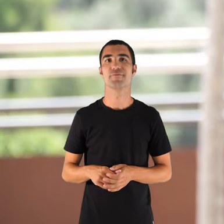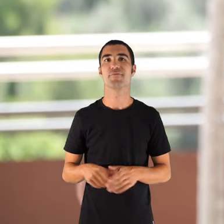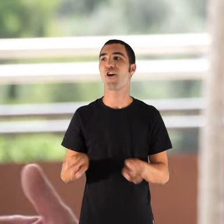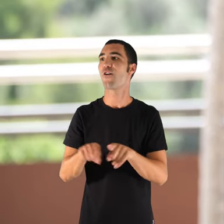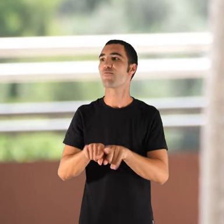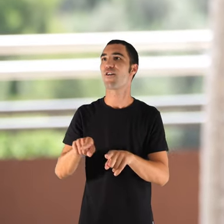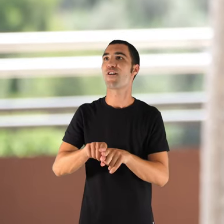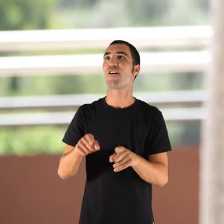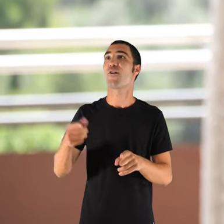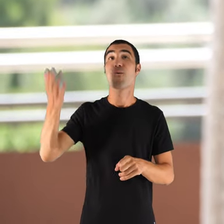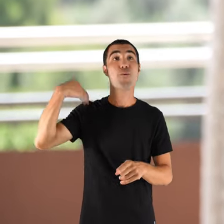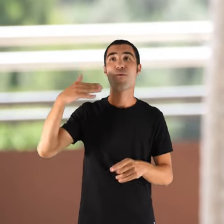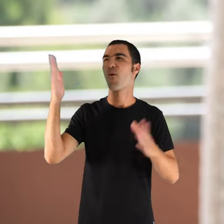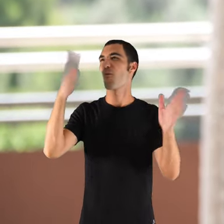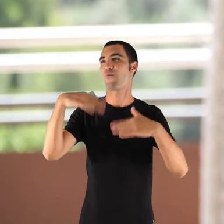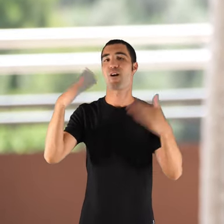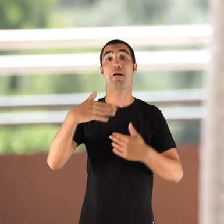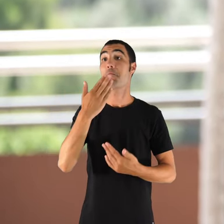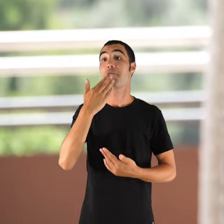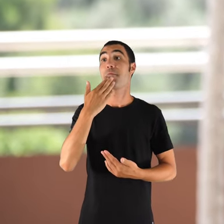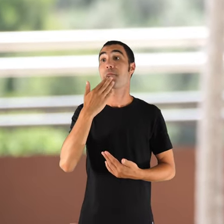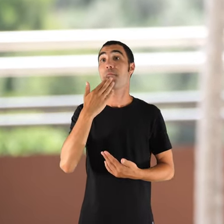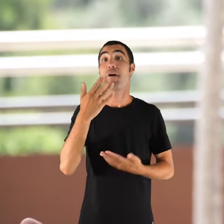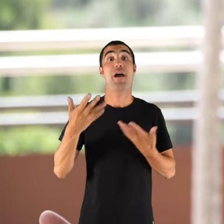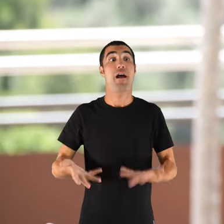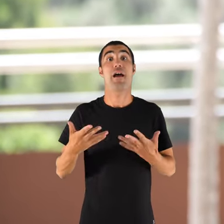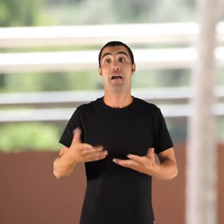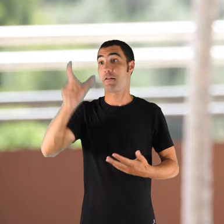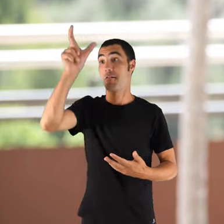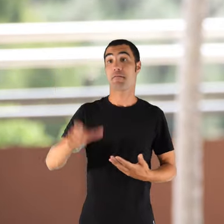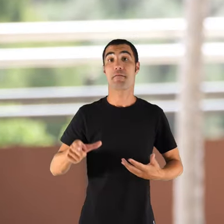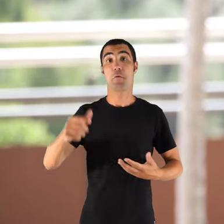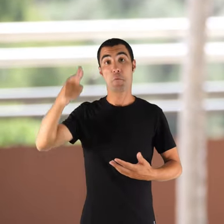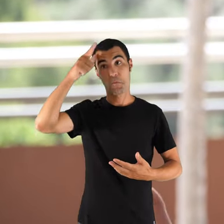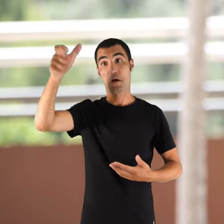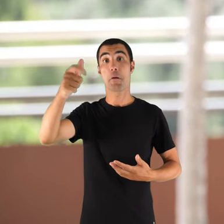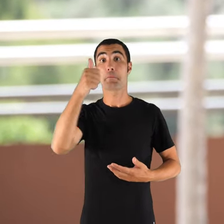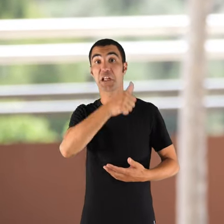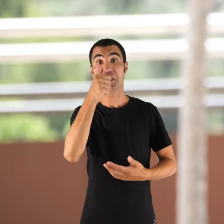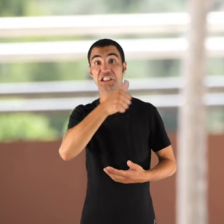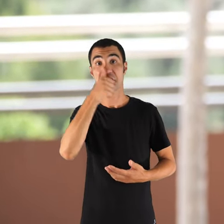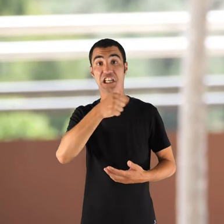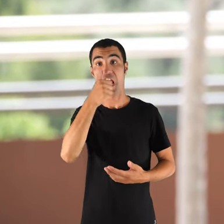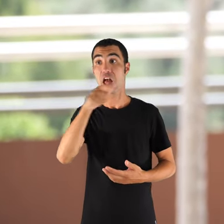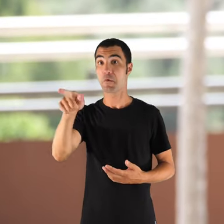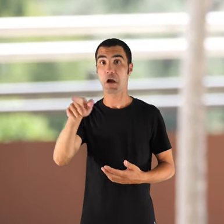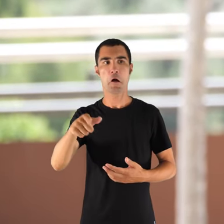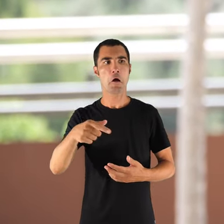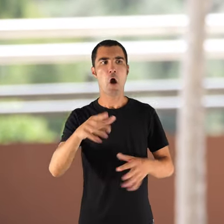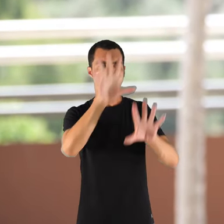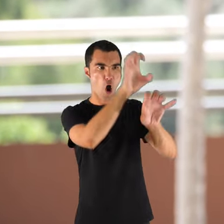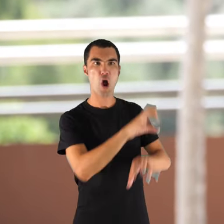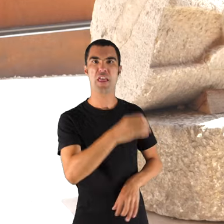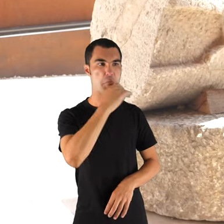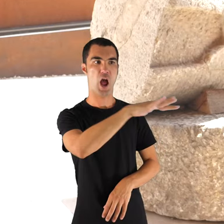Així com entenem que ara, per exemple, un vinissalamer coneix més la mà que qualcú de